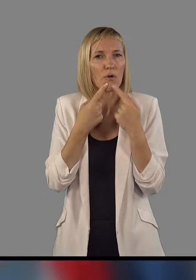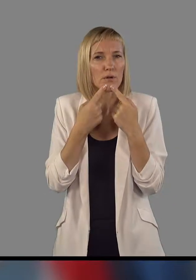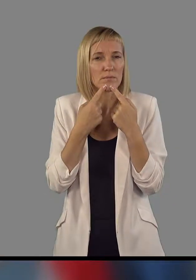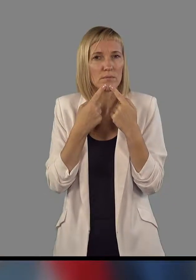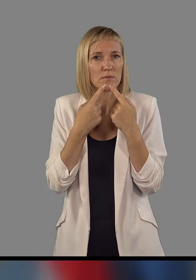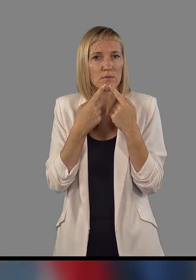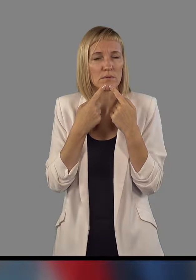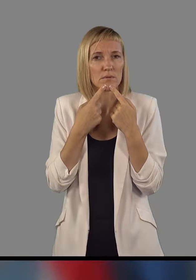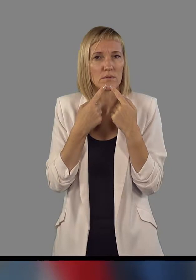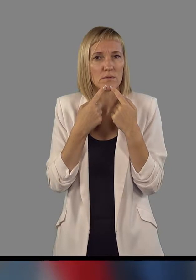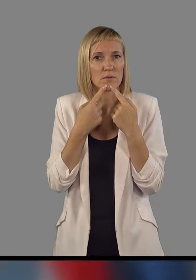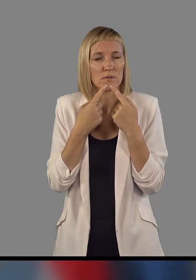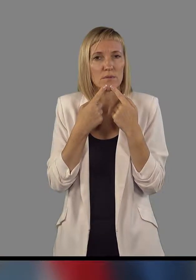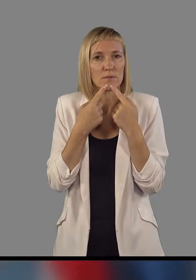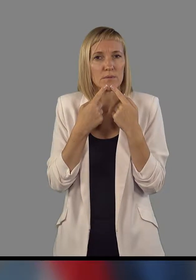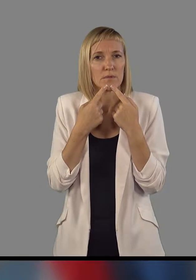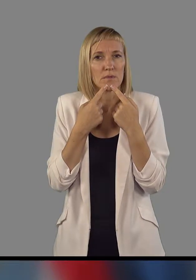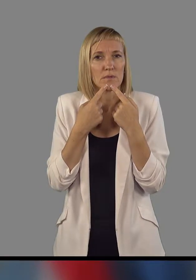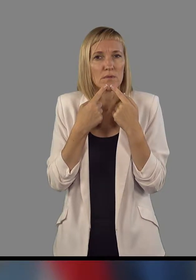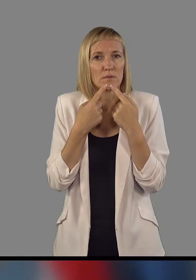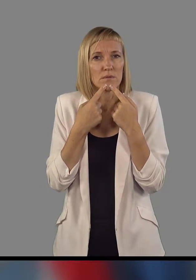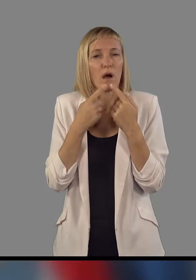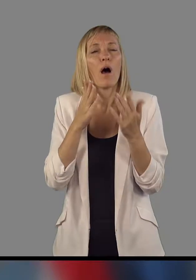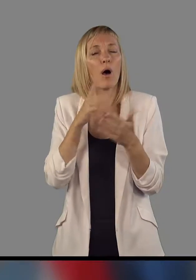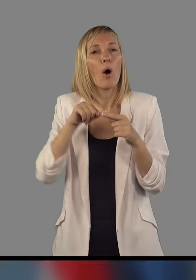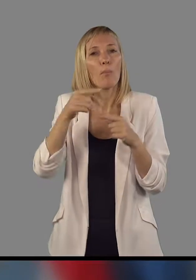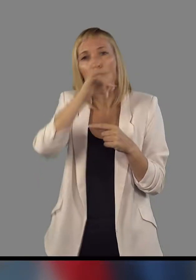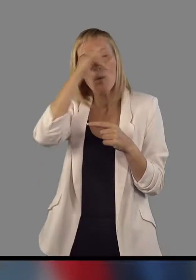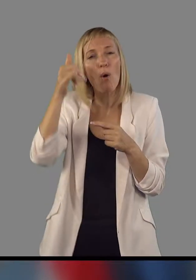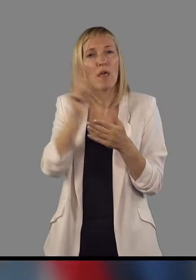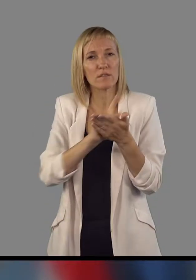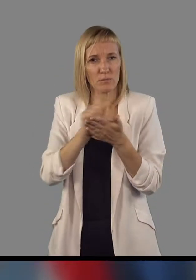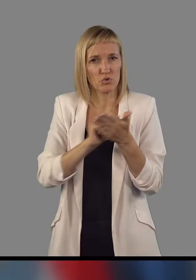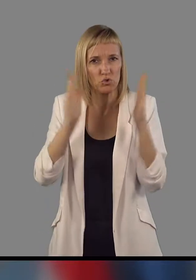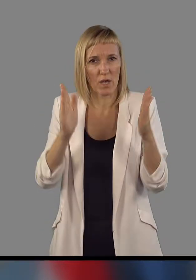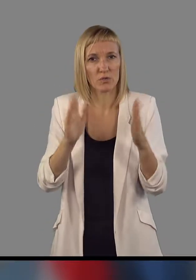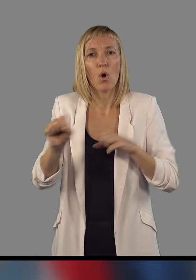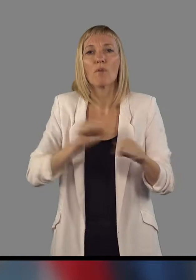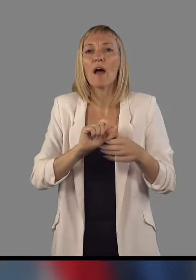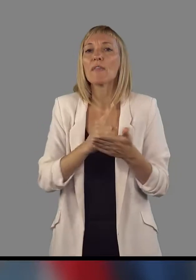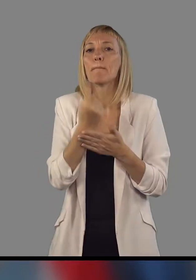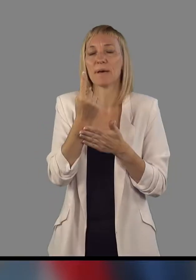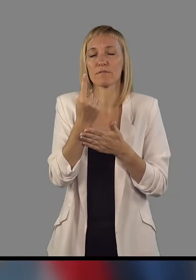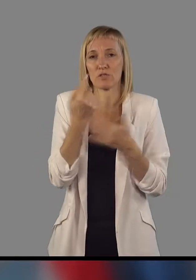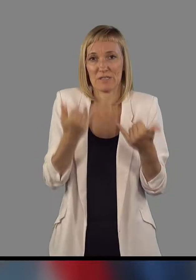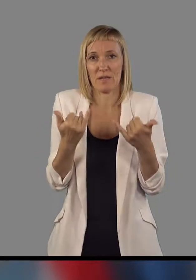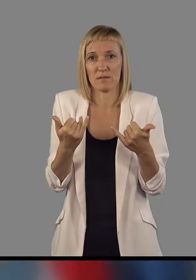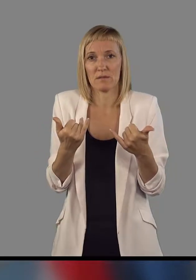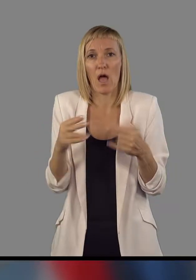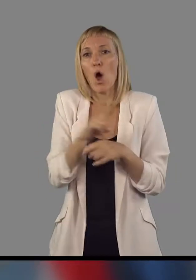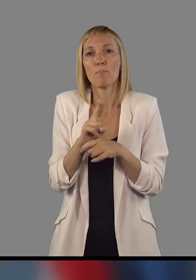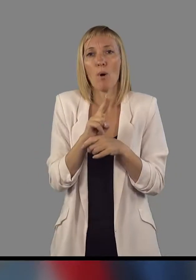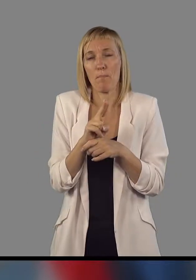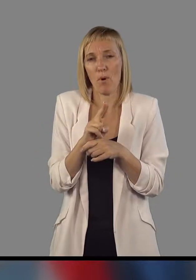pogovarjali. Poglejte, po poletnih počitnicah se je vlada prvič resnično sešla